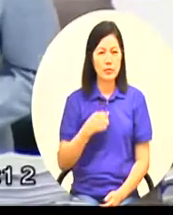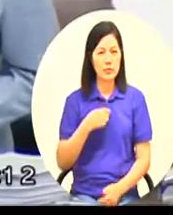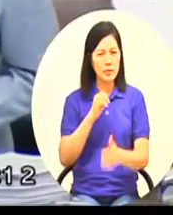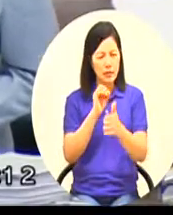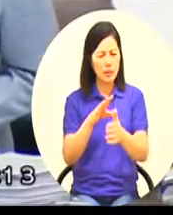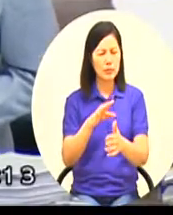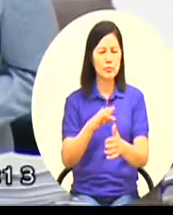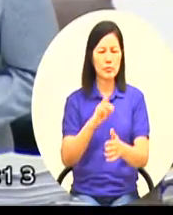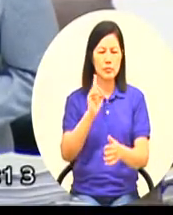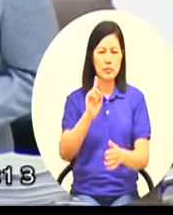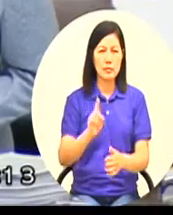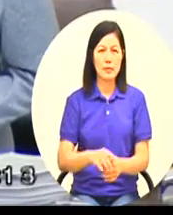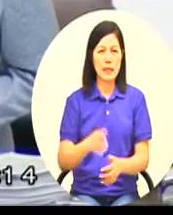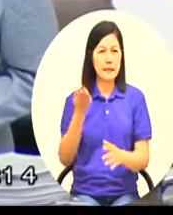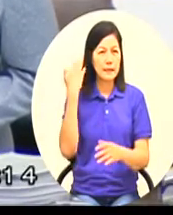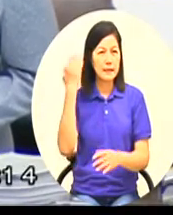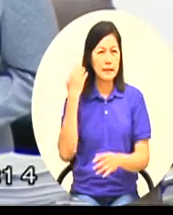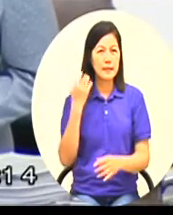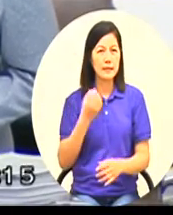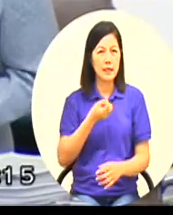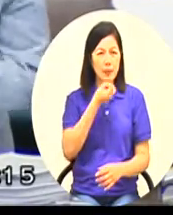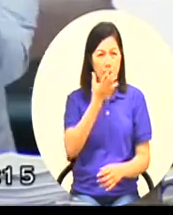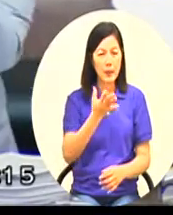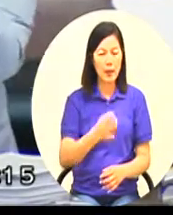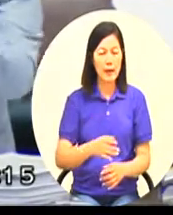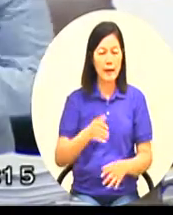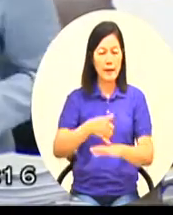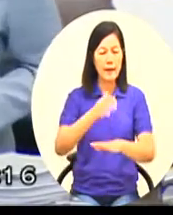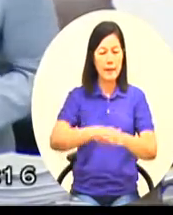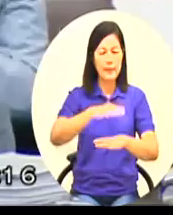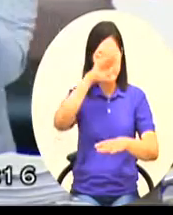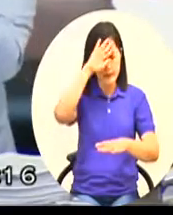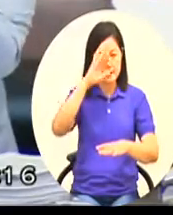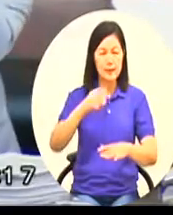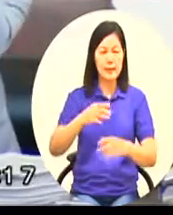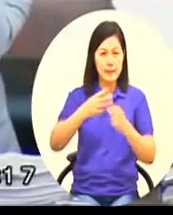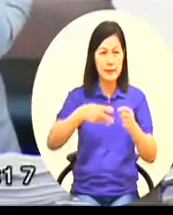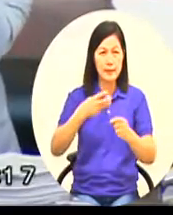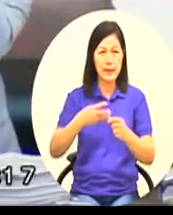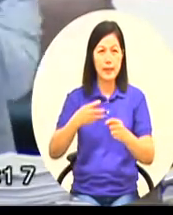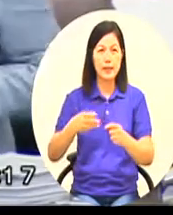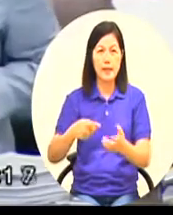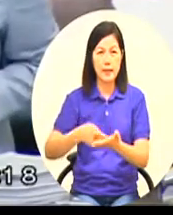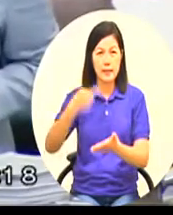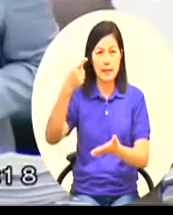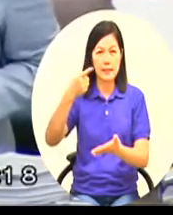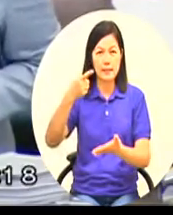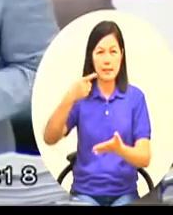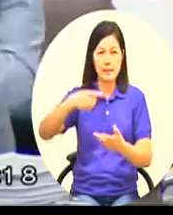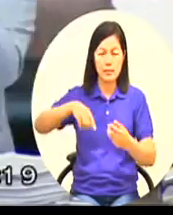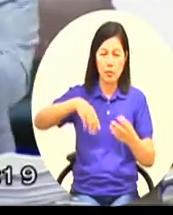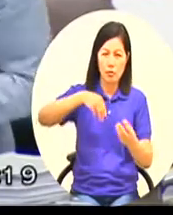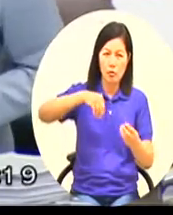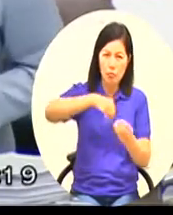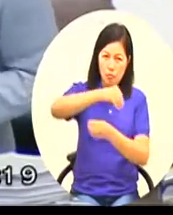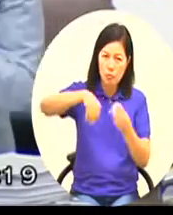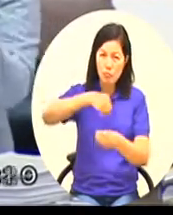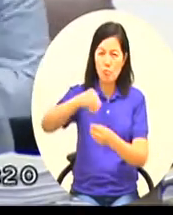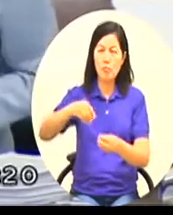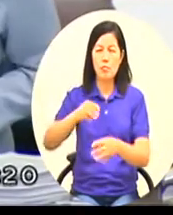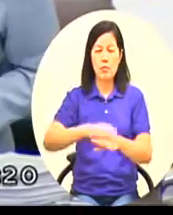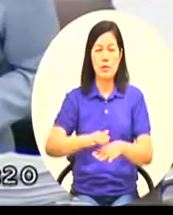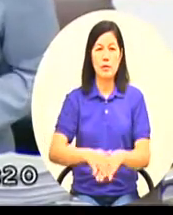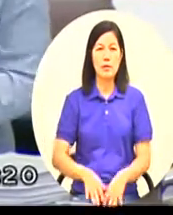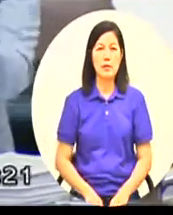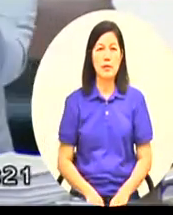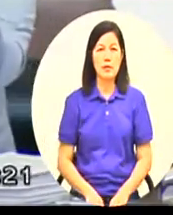都知道过去我们都会说登革热都三年会有一个周期，但是去年